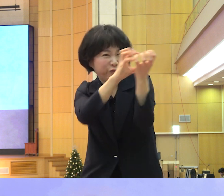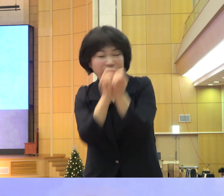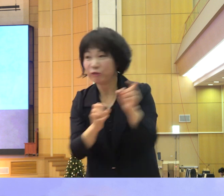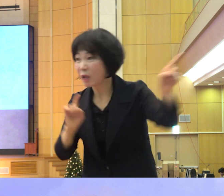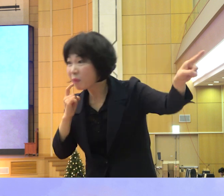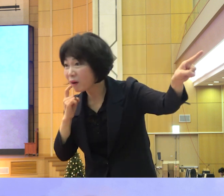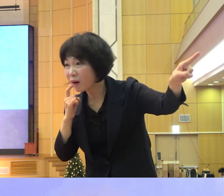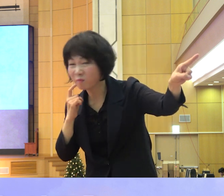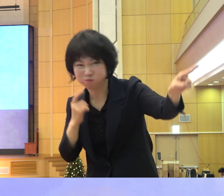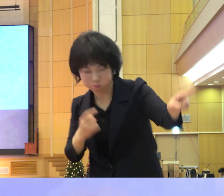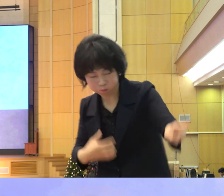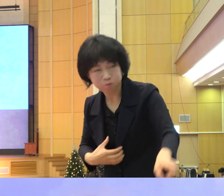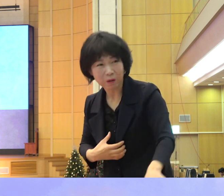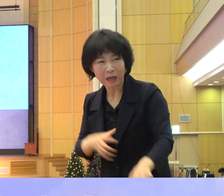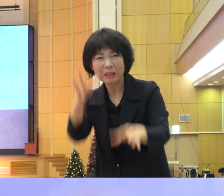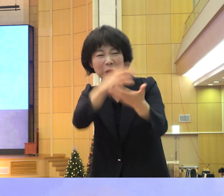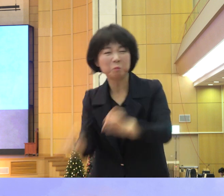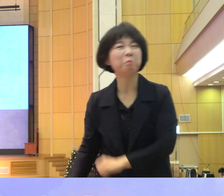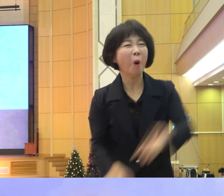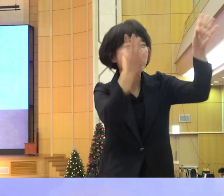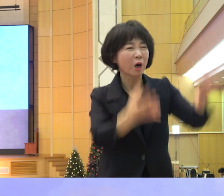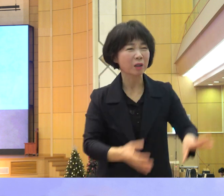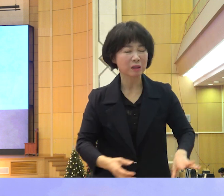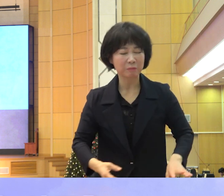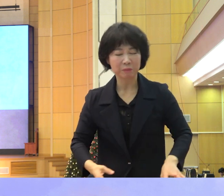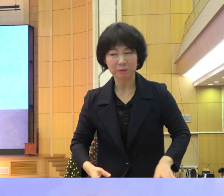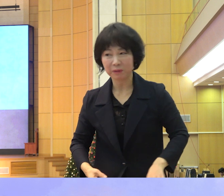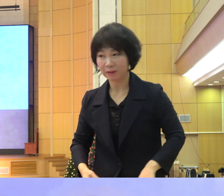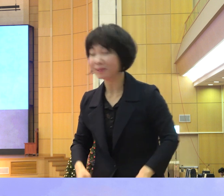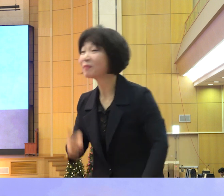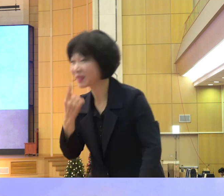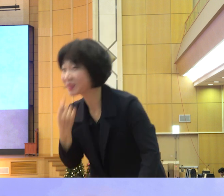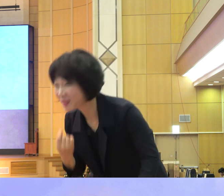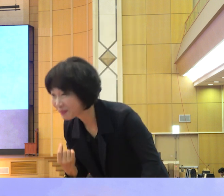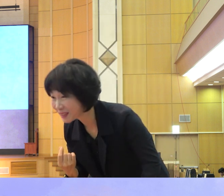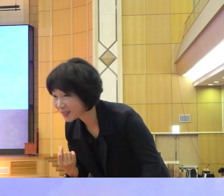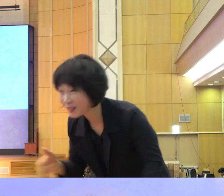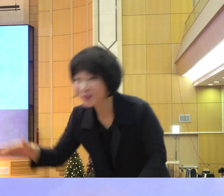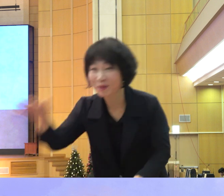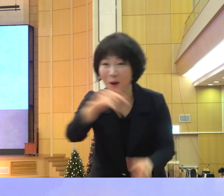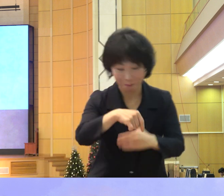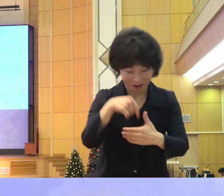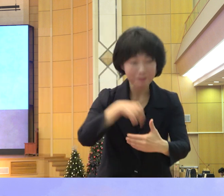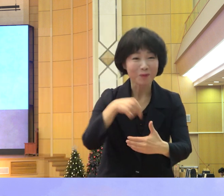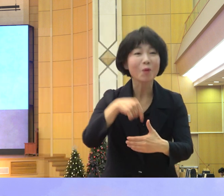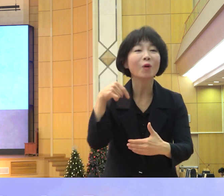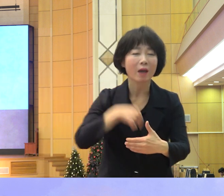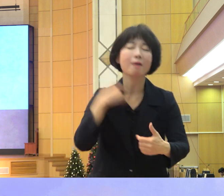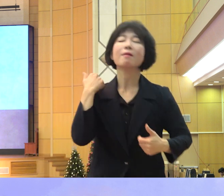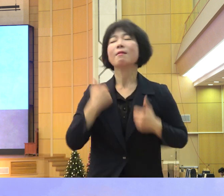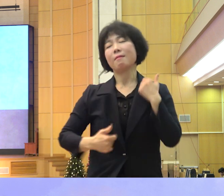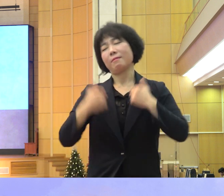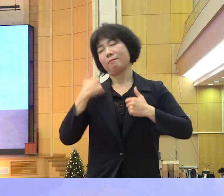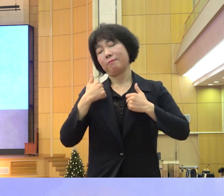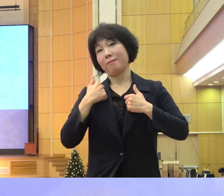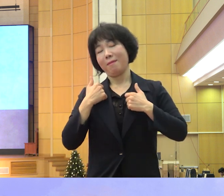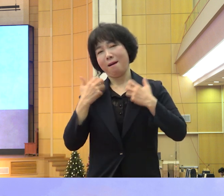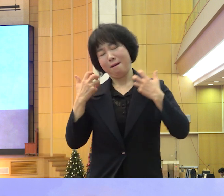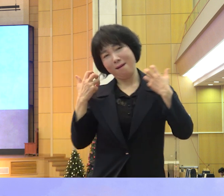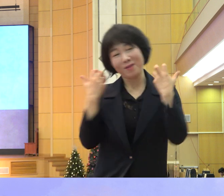시들어가지고 고개 푹 숙여버리면 예쁜 거 없어. 그러니까 우리는 마음서부터 기쁨이